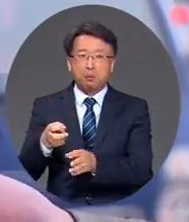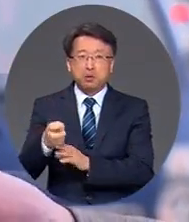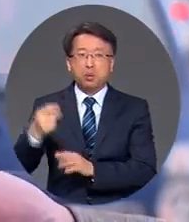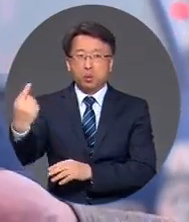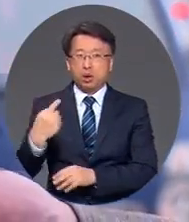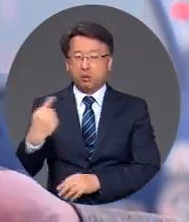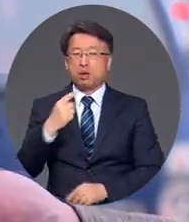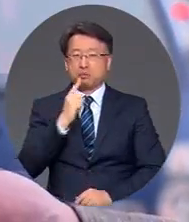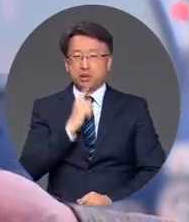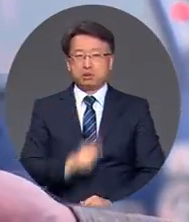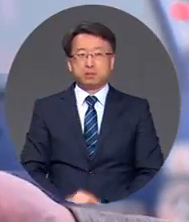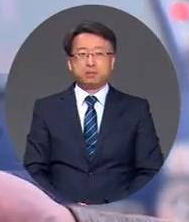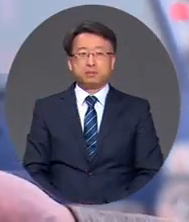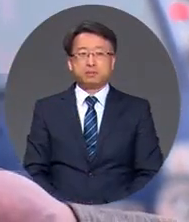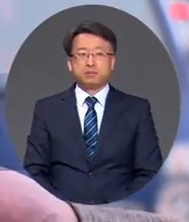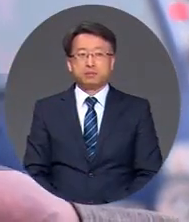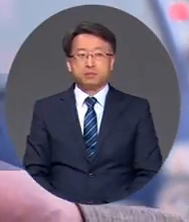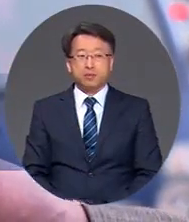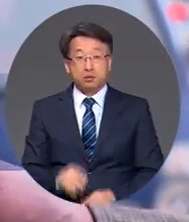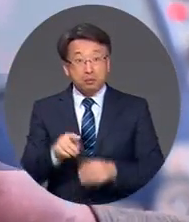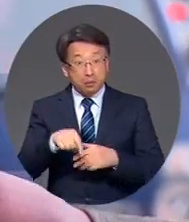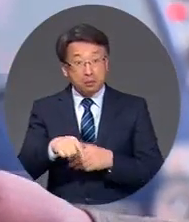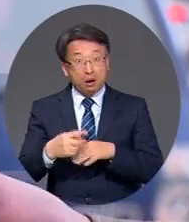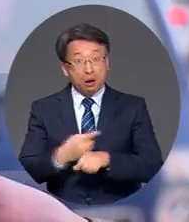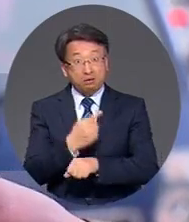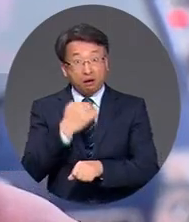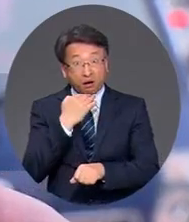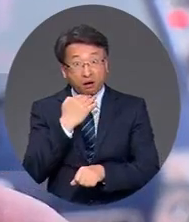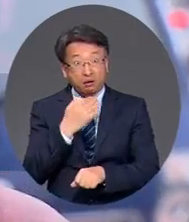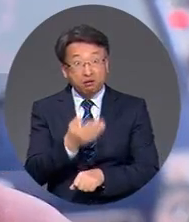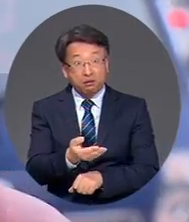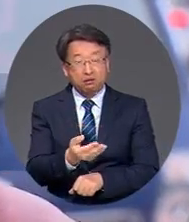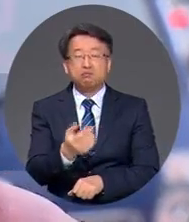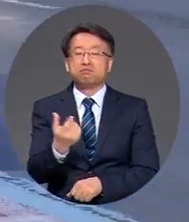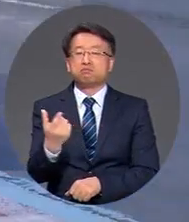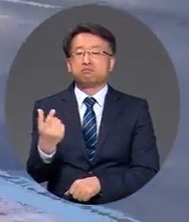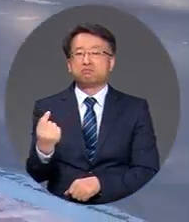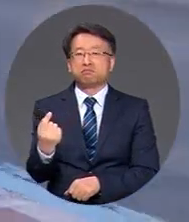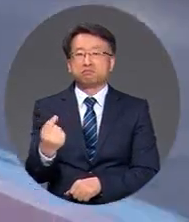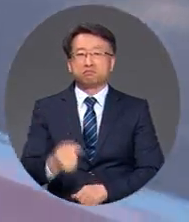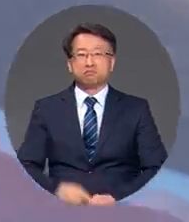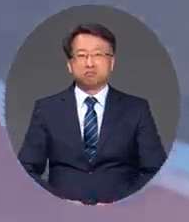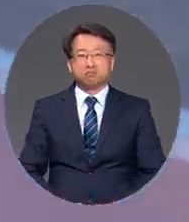그 운행한다는 얘기를 들었습니다. 6시 이후에. 여기서 지금 1시간 동안 기다리신 거네요. 그렇죠.